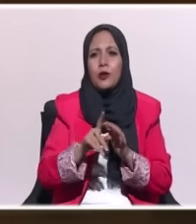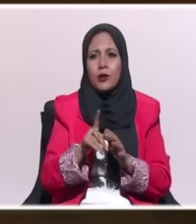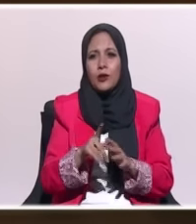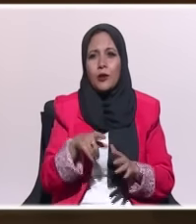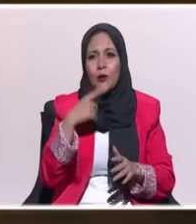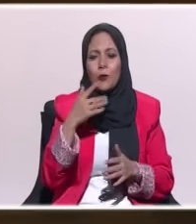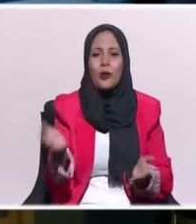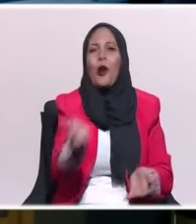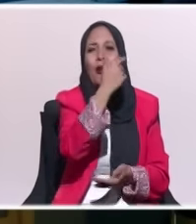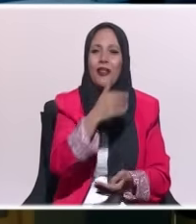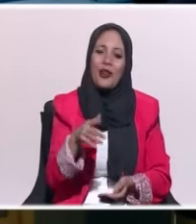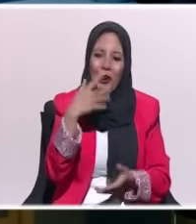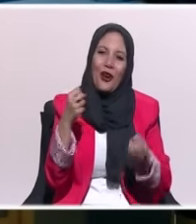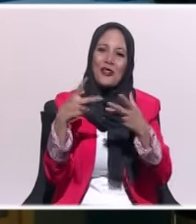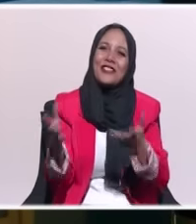يوم روحوا.